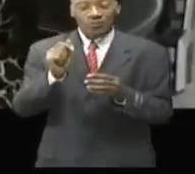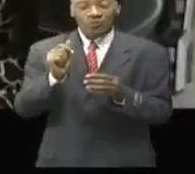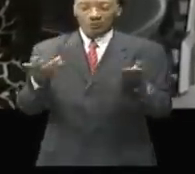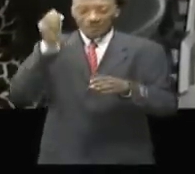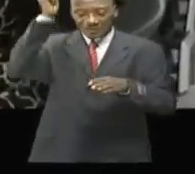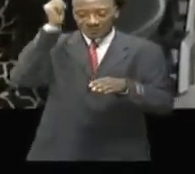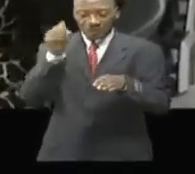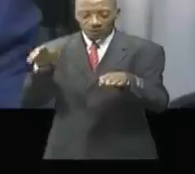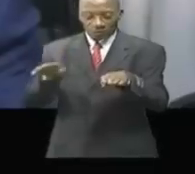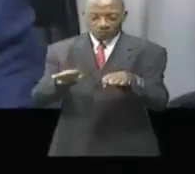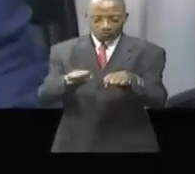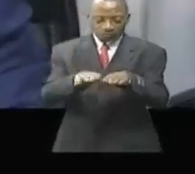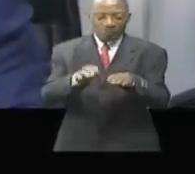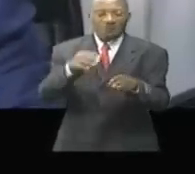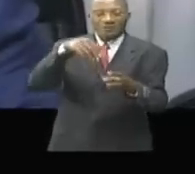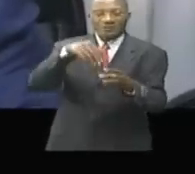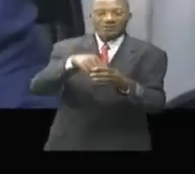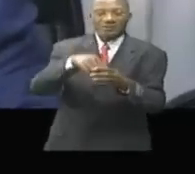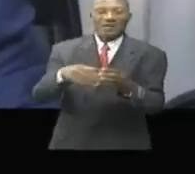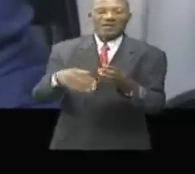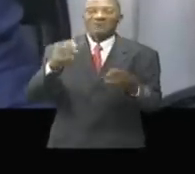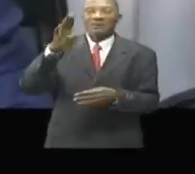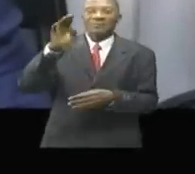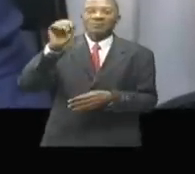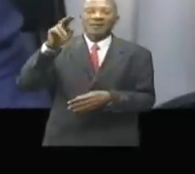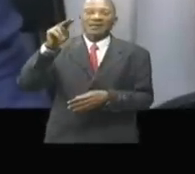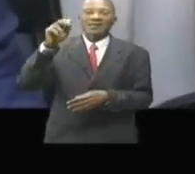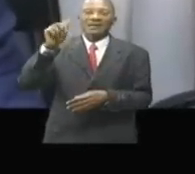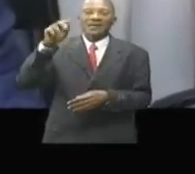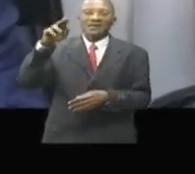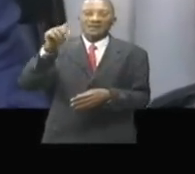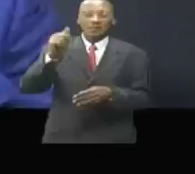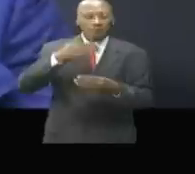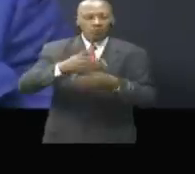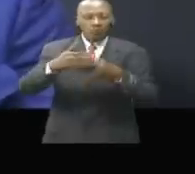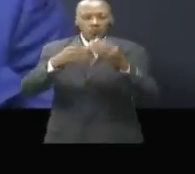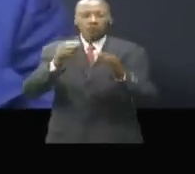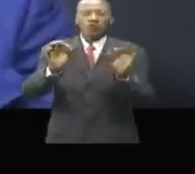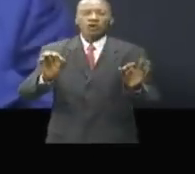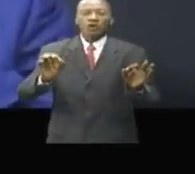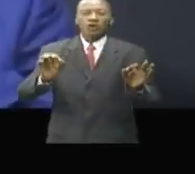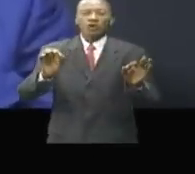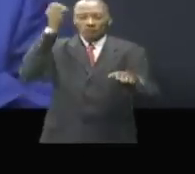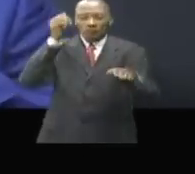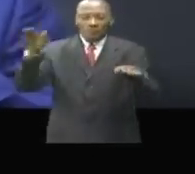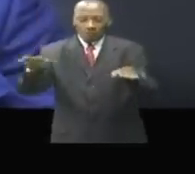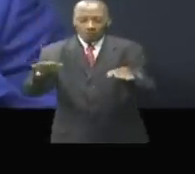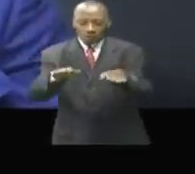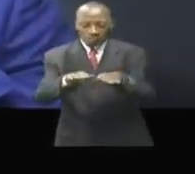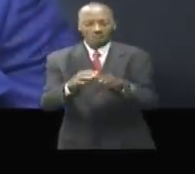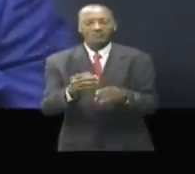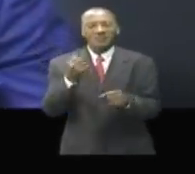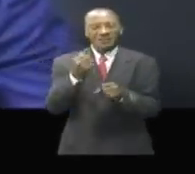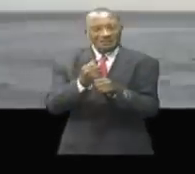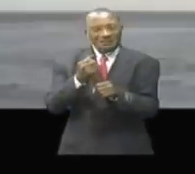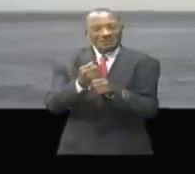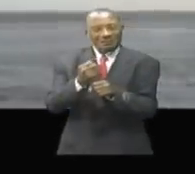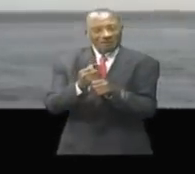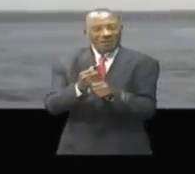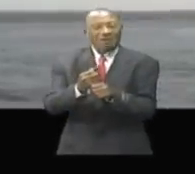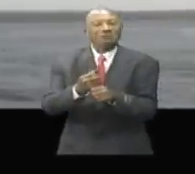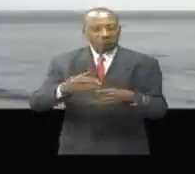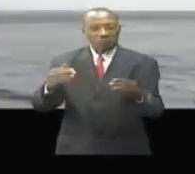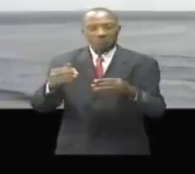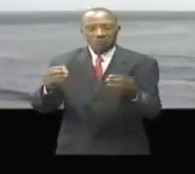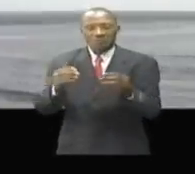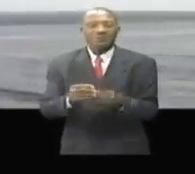du lancement des travaux de construction de ces ports, dont les travaux se feront à quatre phases, avec une première phase de 600